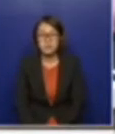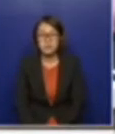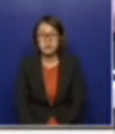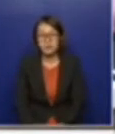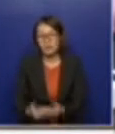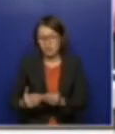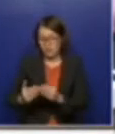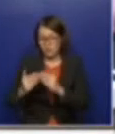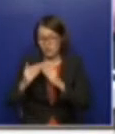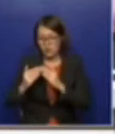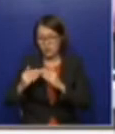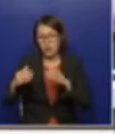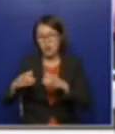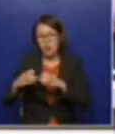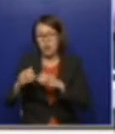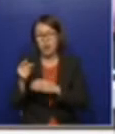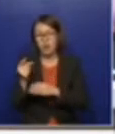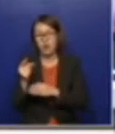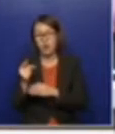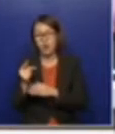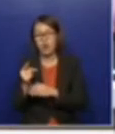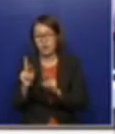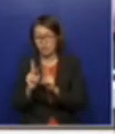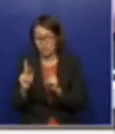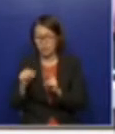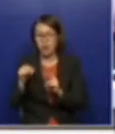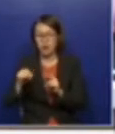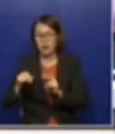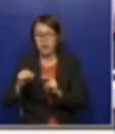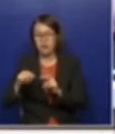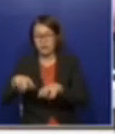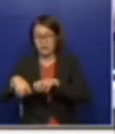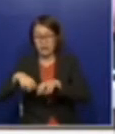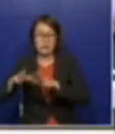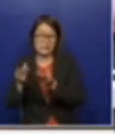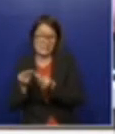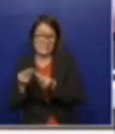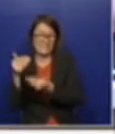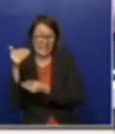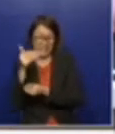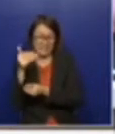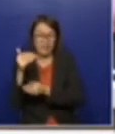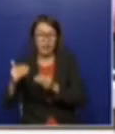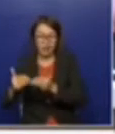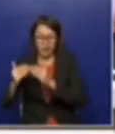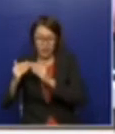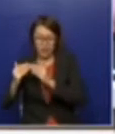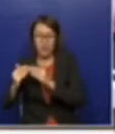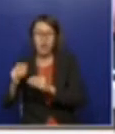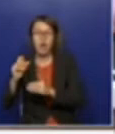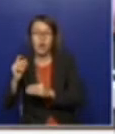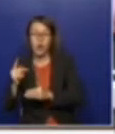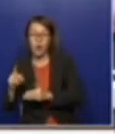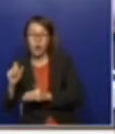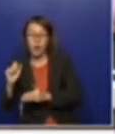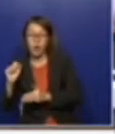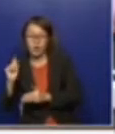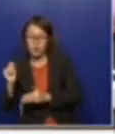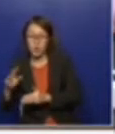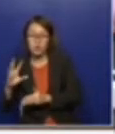จัดตั้งคณะกรรมการจัดการนโยบายที่ดินแห่งชาติขึ้นมาแล้วเนี่ยน่าจะให้ความเป็นธรรมกับชาวบ้าน